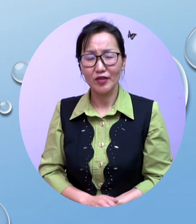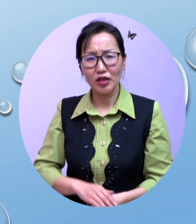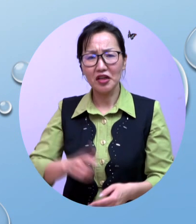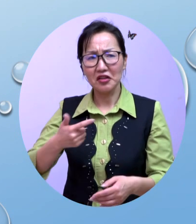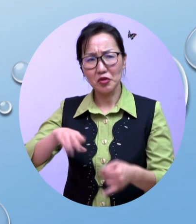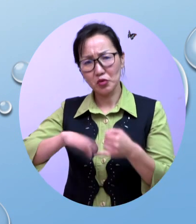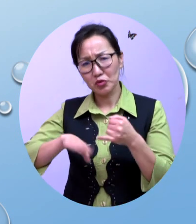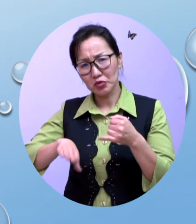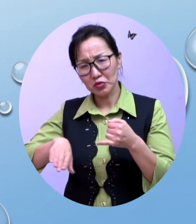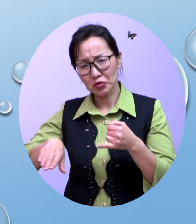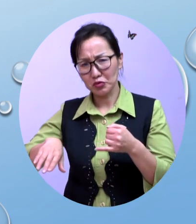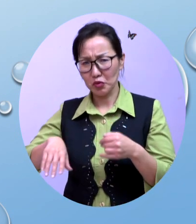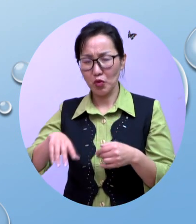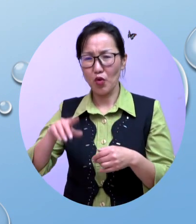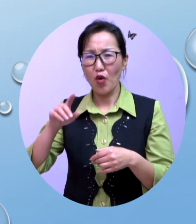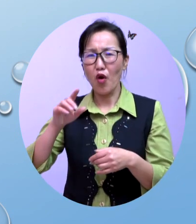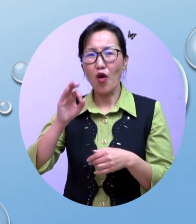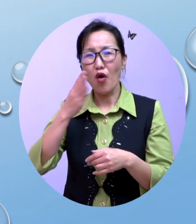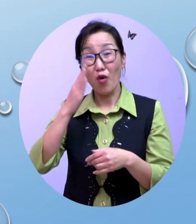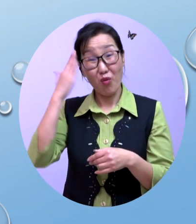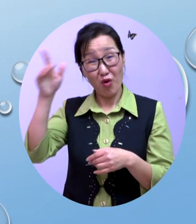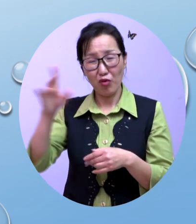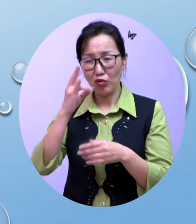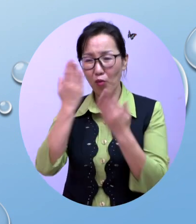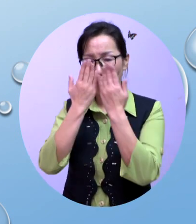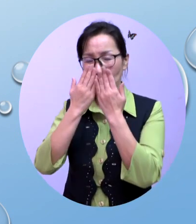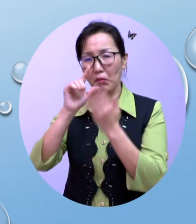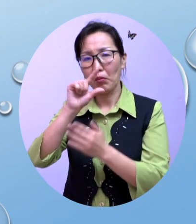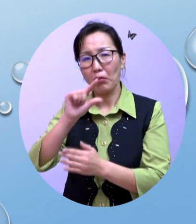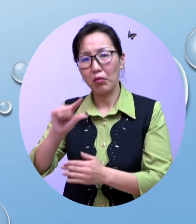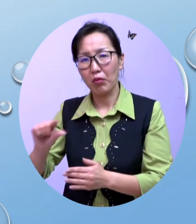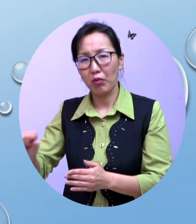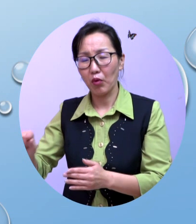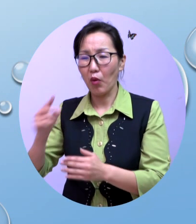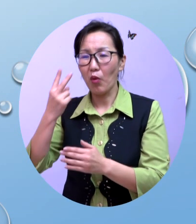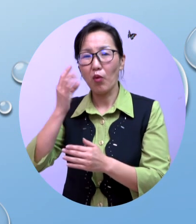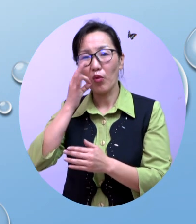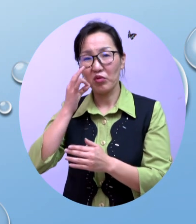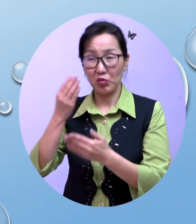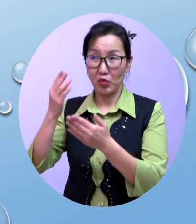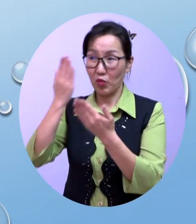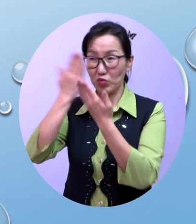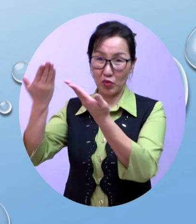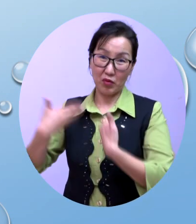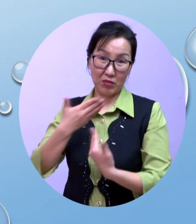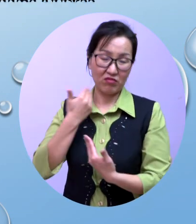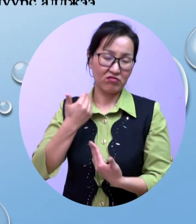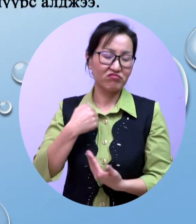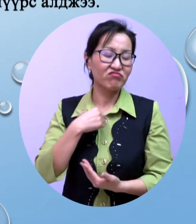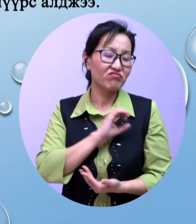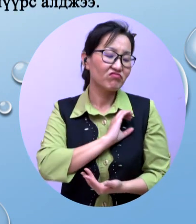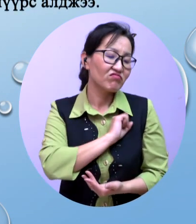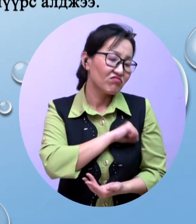Гэтэл сүүлийн үед өвөө ном унших нь ховордож, үлгэр ярьж өгөх нь цөөрсөнд тэр жаахан дурамжхан байдаг